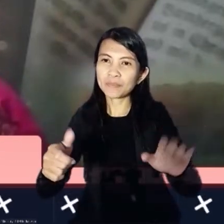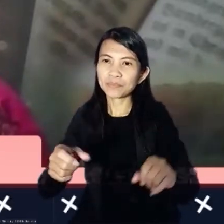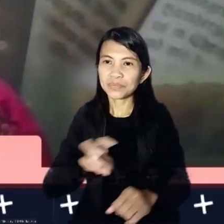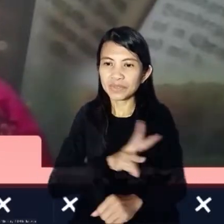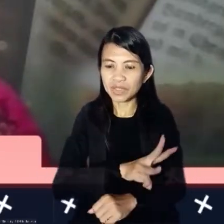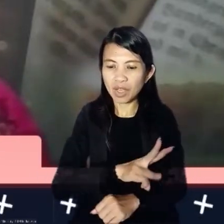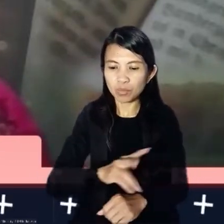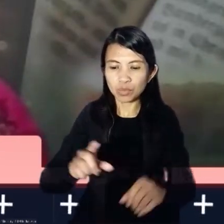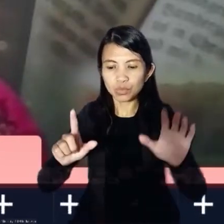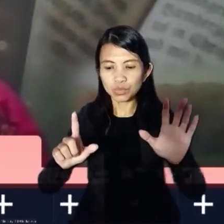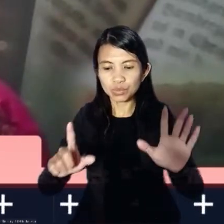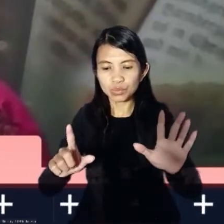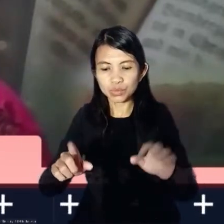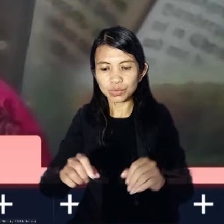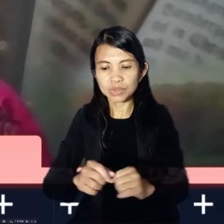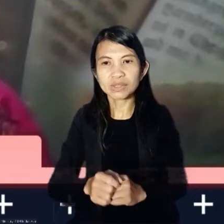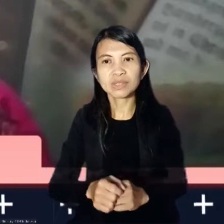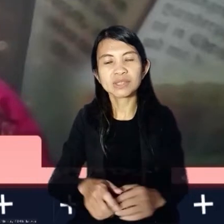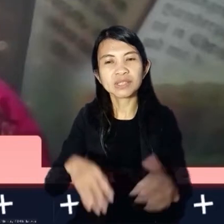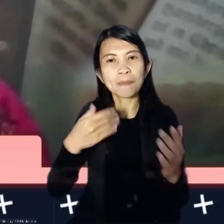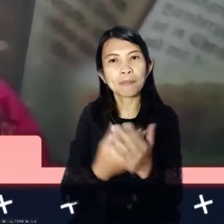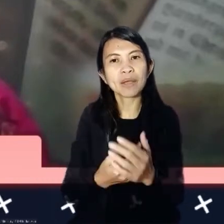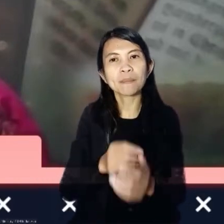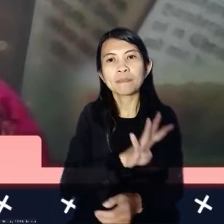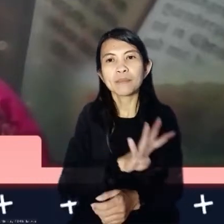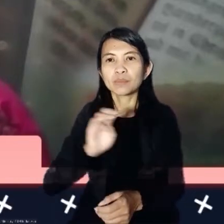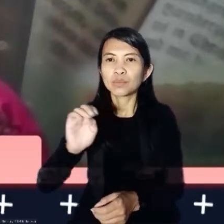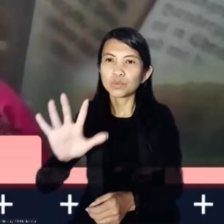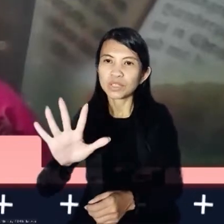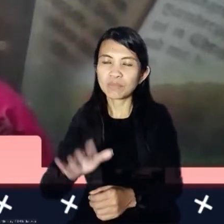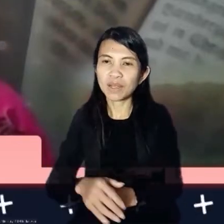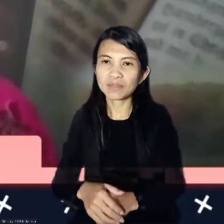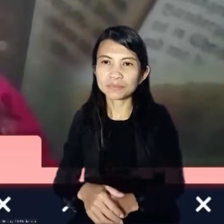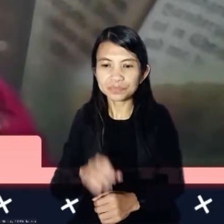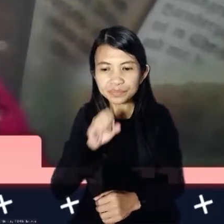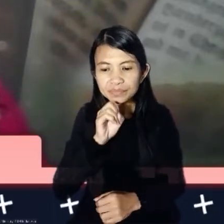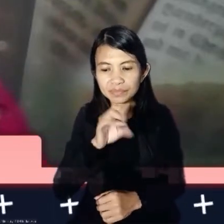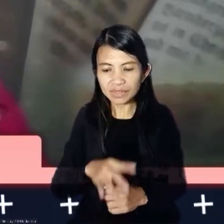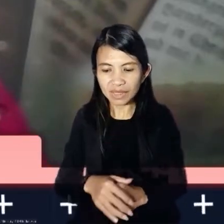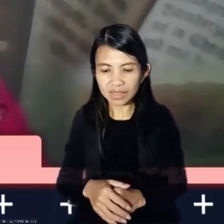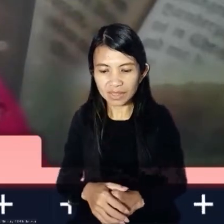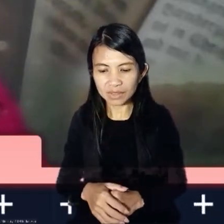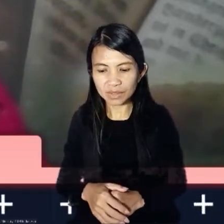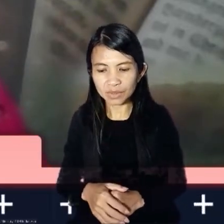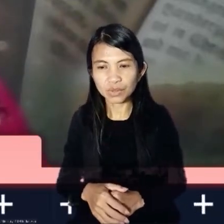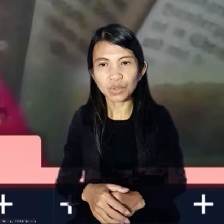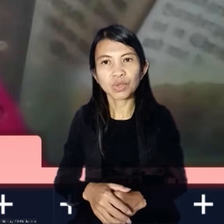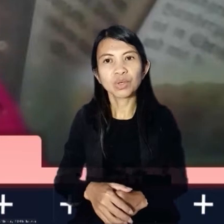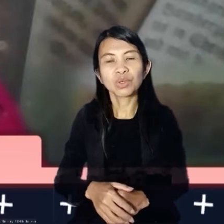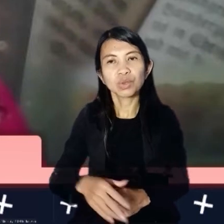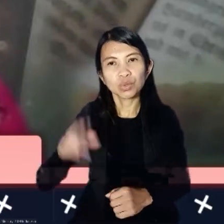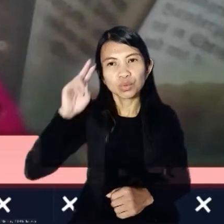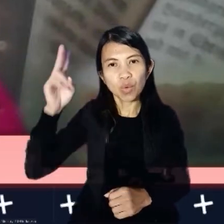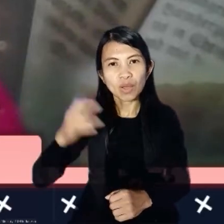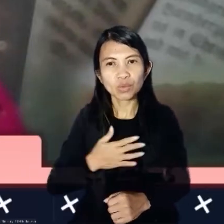sampai 45 disitu diterangkan tuanku La lu kenapa saya hanya